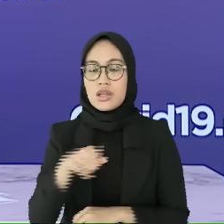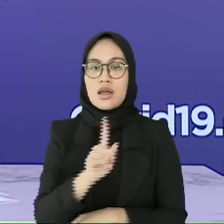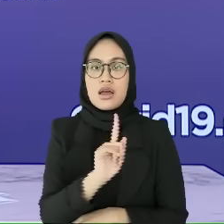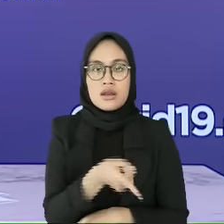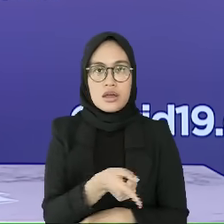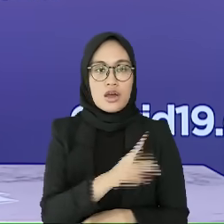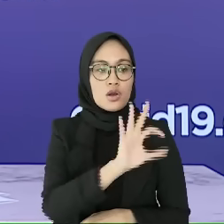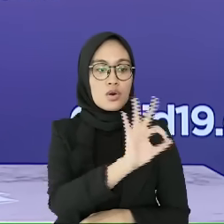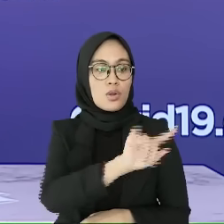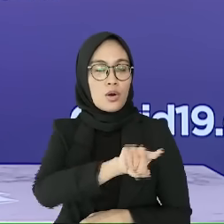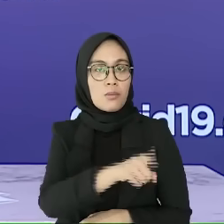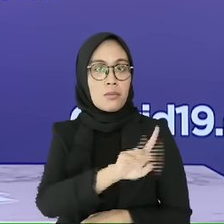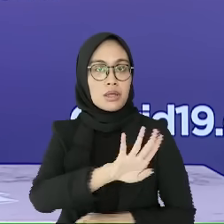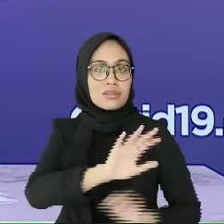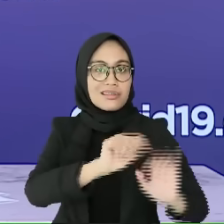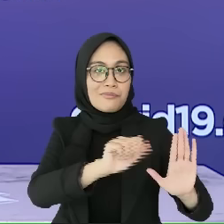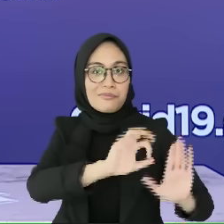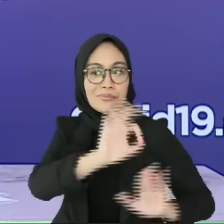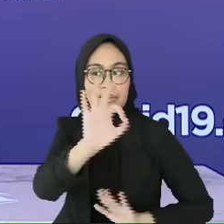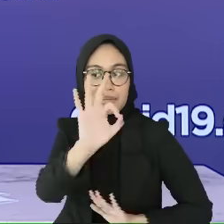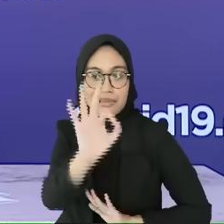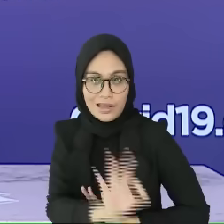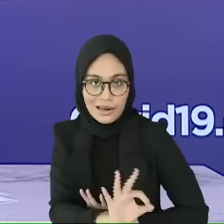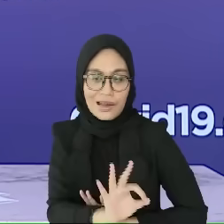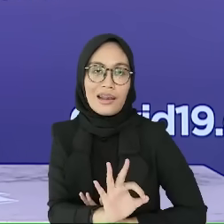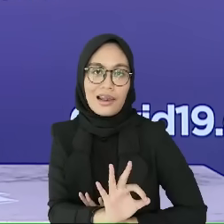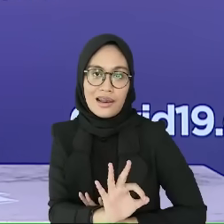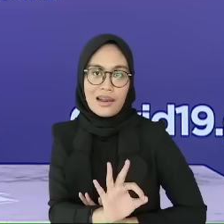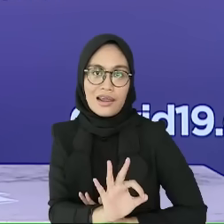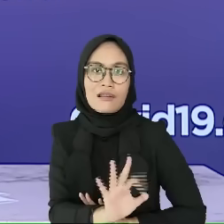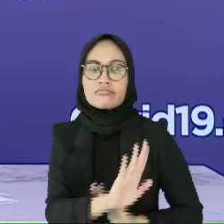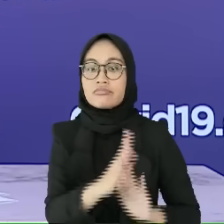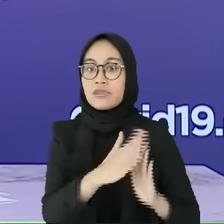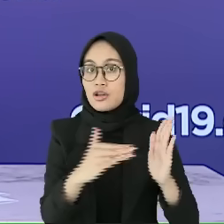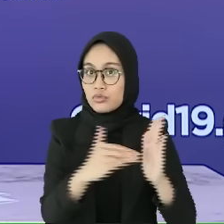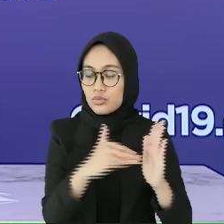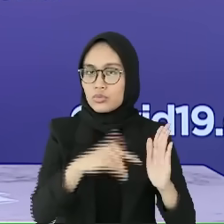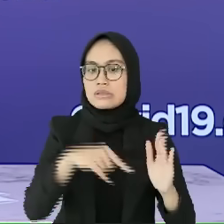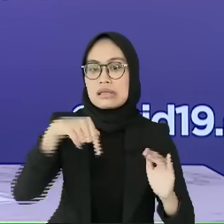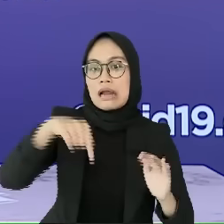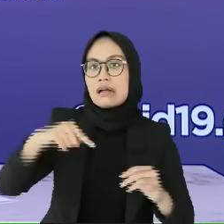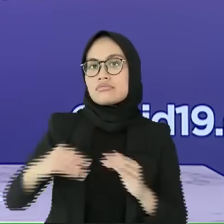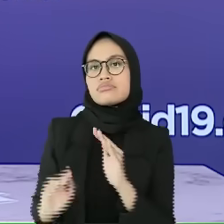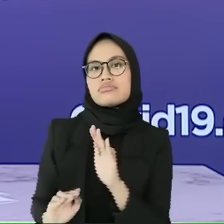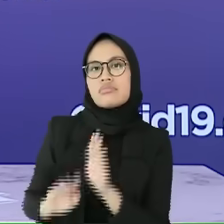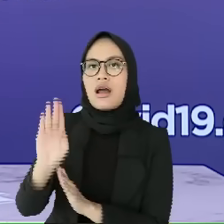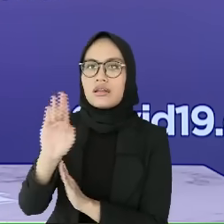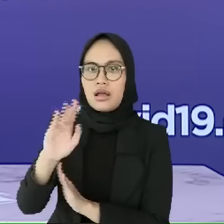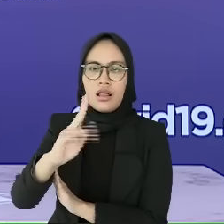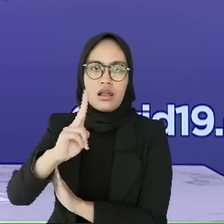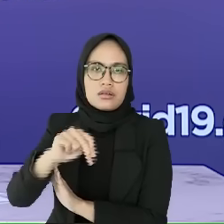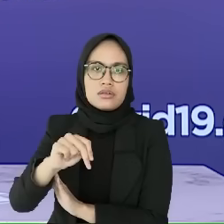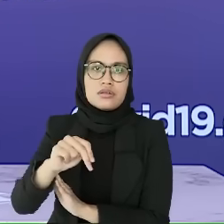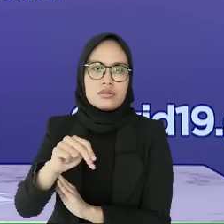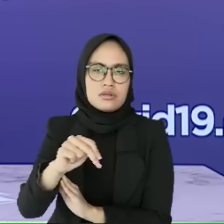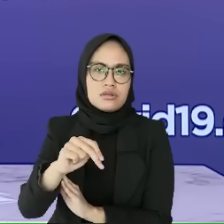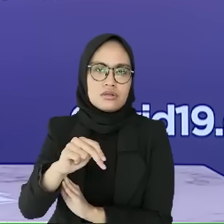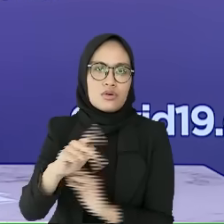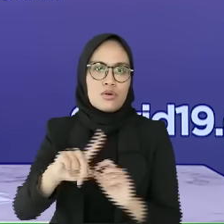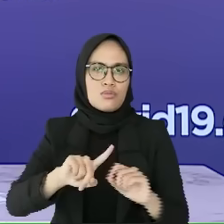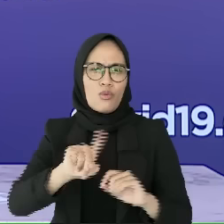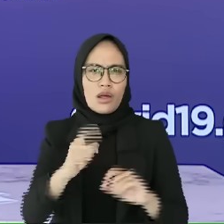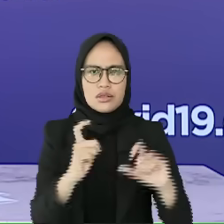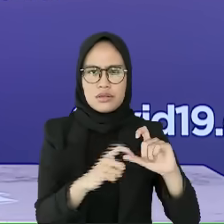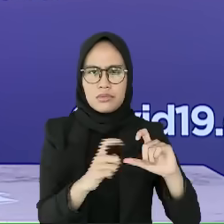mencapai 0,6% per 1 Juni lalu, kembali mengalami kenaikan kasus pada awal September mencapai